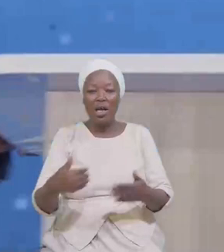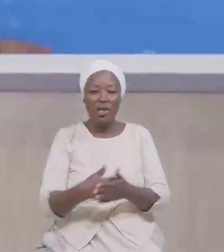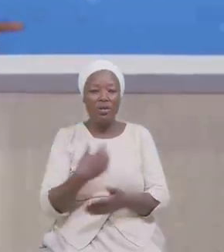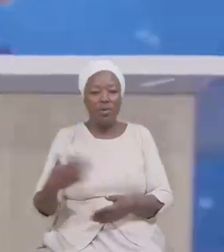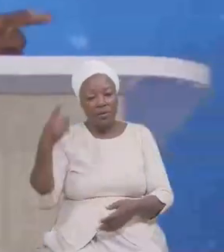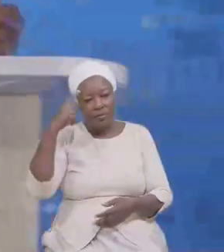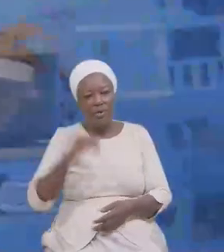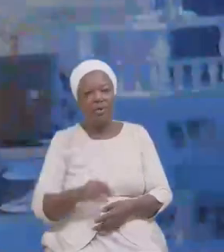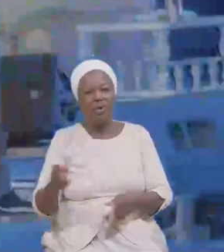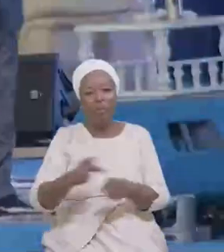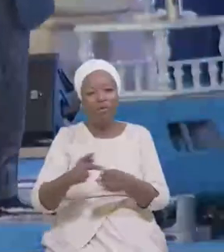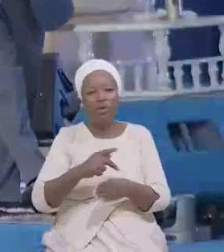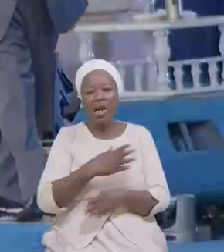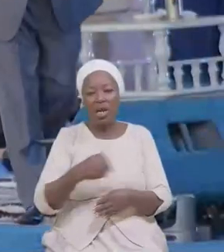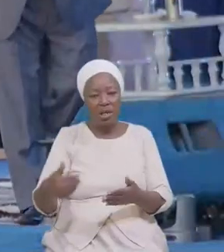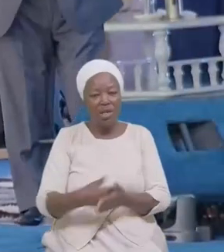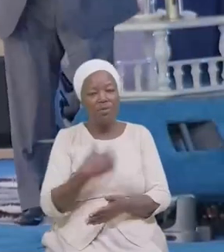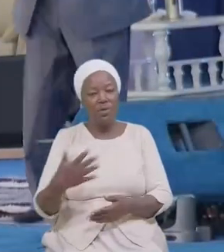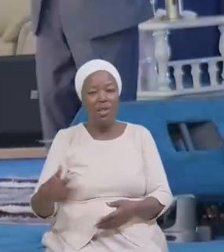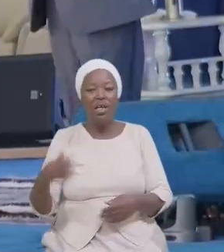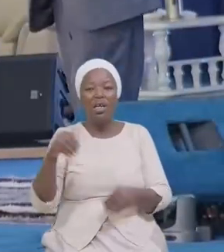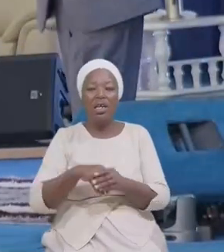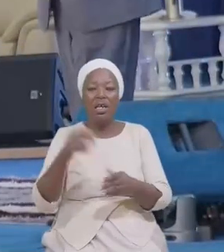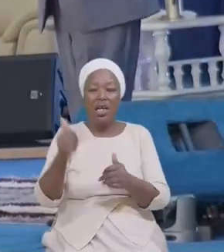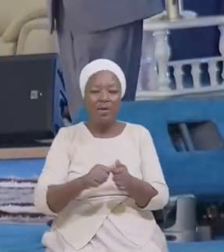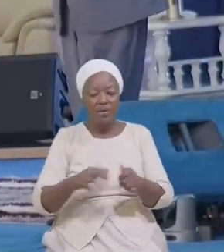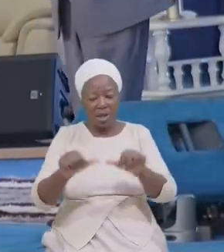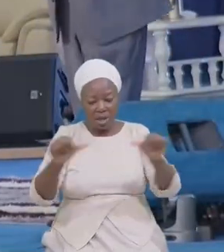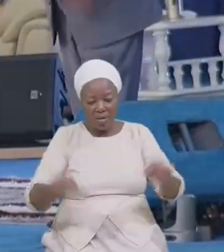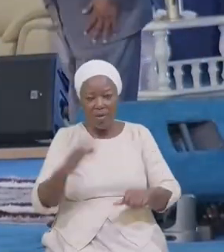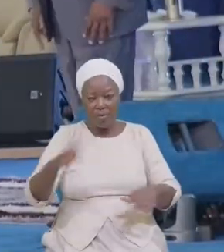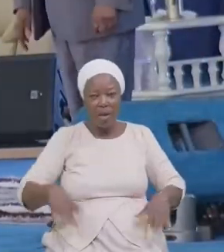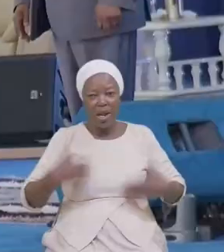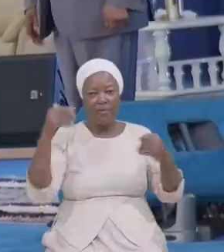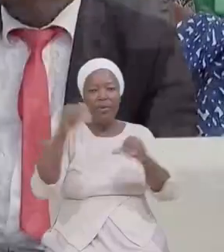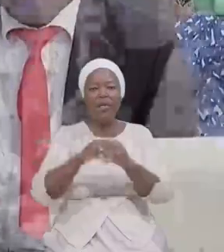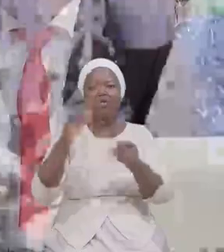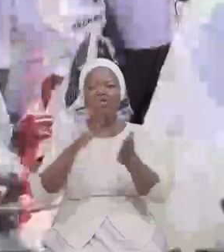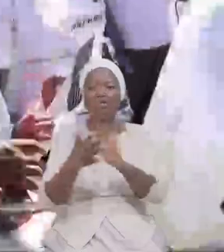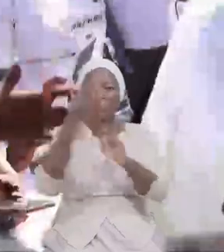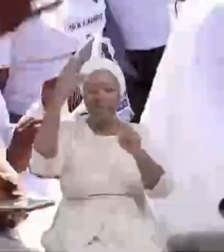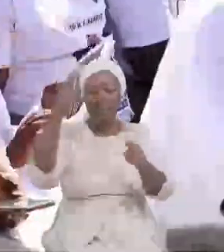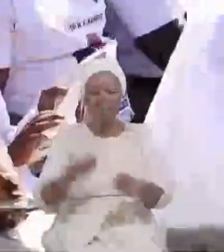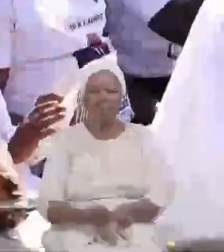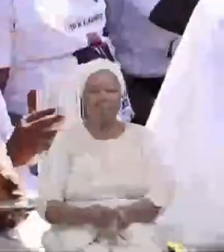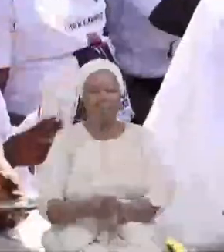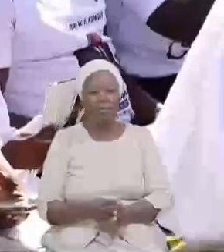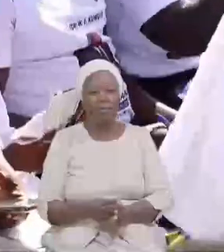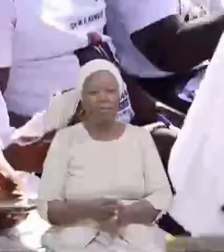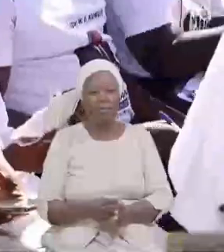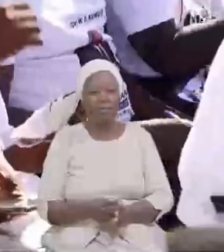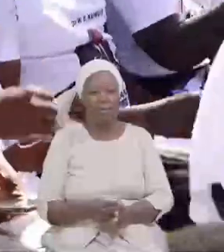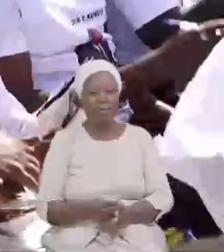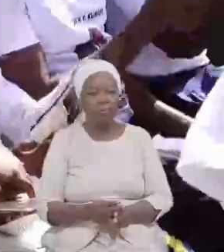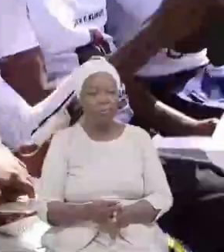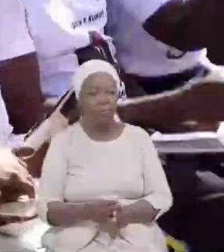votre profession, nouvelles choses dans tous les domaines de votre vie, au nom de Jésus. Le